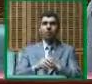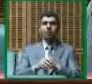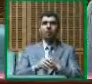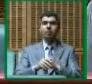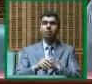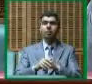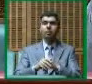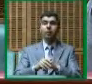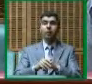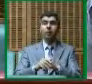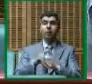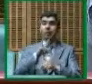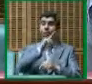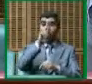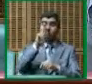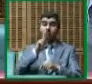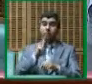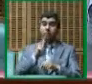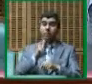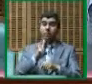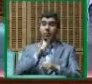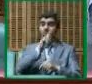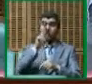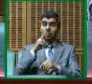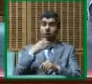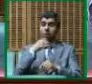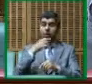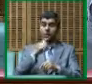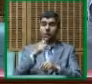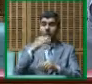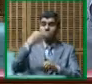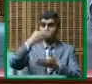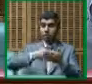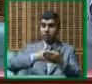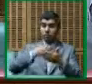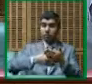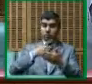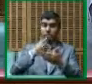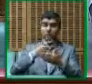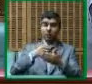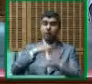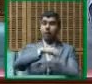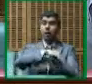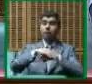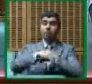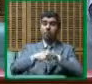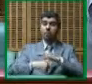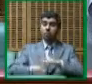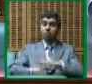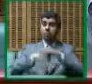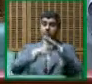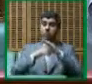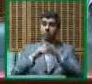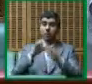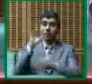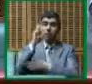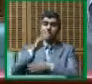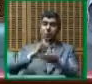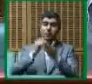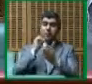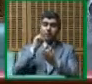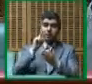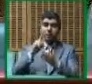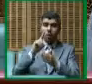حول، ومن خلال تطلعنا التقرير ديال المجلس الاقتصادي والاجتماعي والبيئي